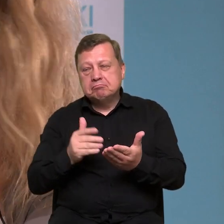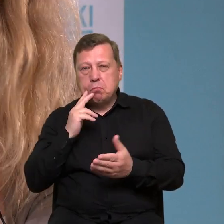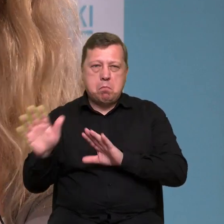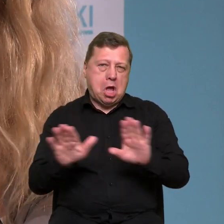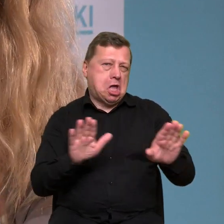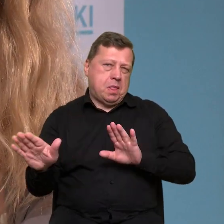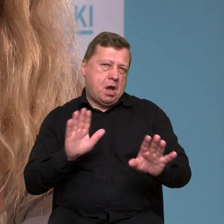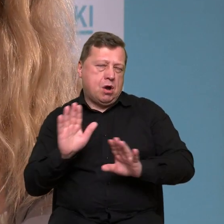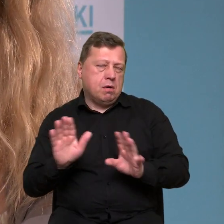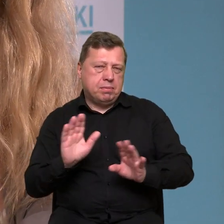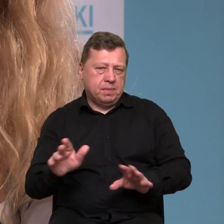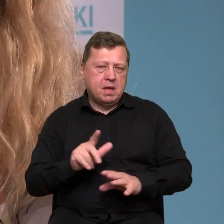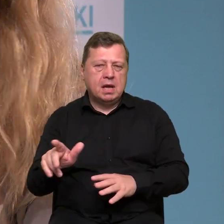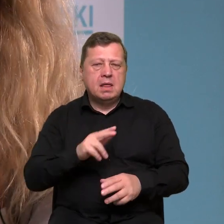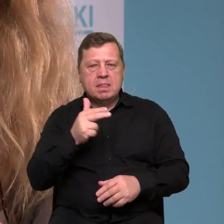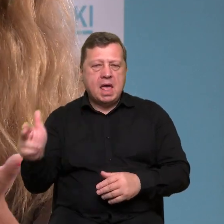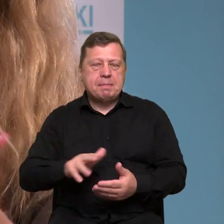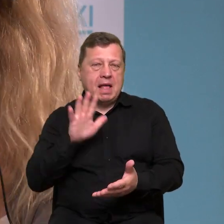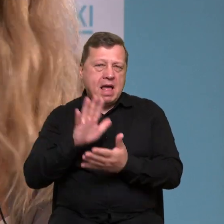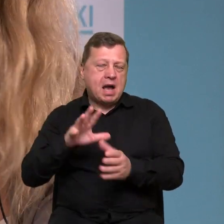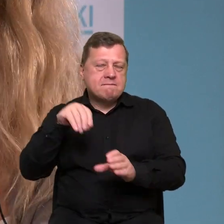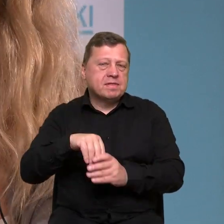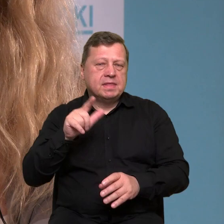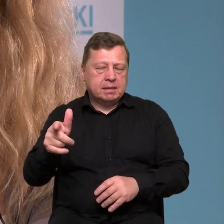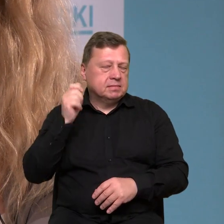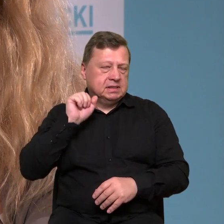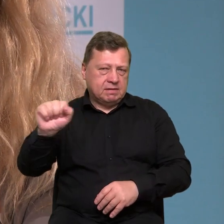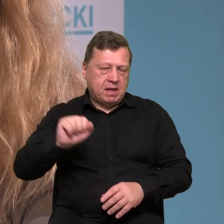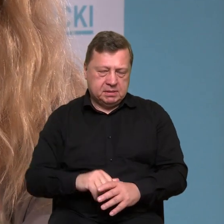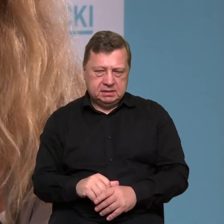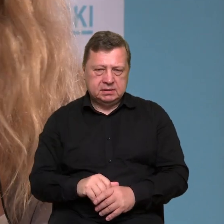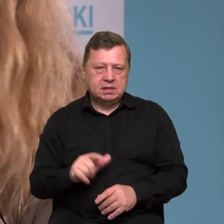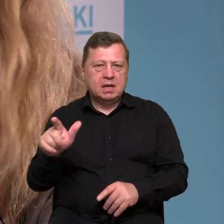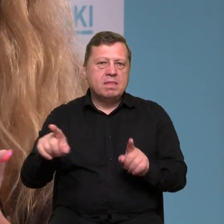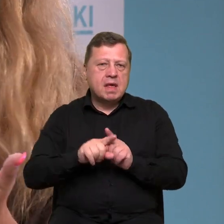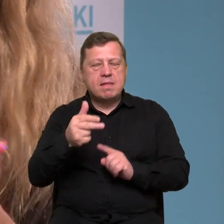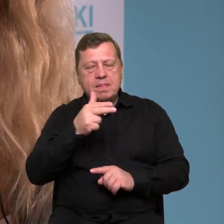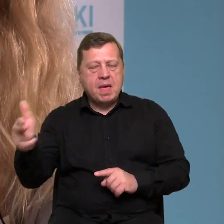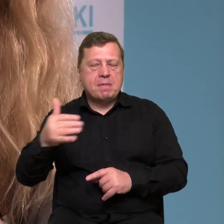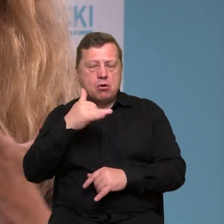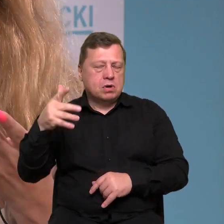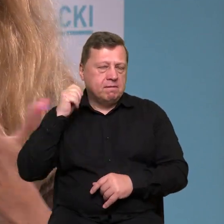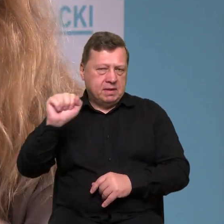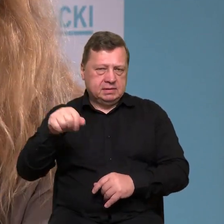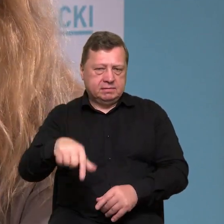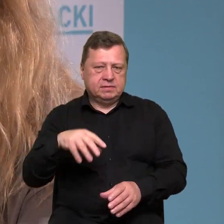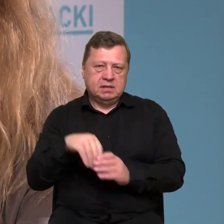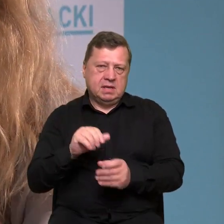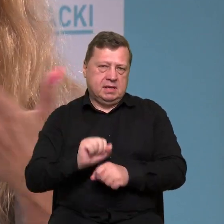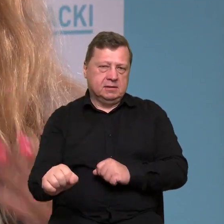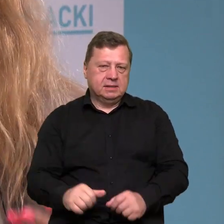są tematy nacechowane feminizmem i feministyczne aspekty. Und dabei ging